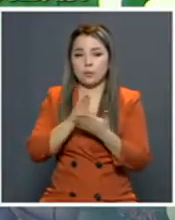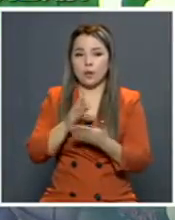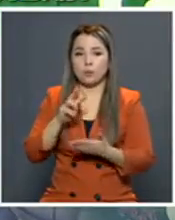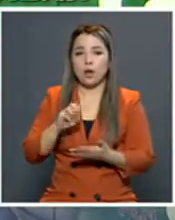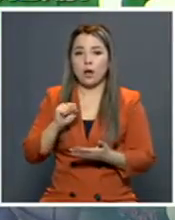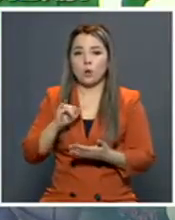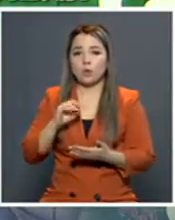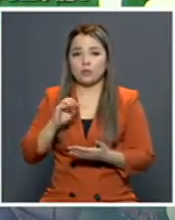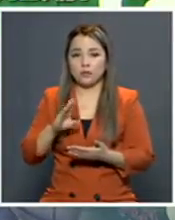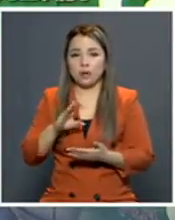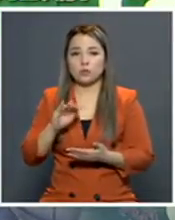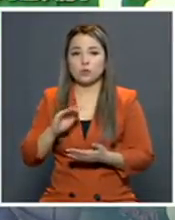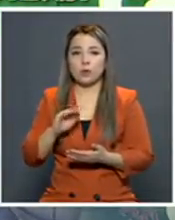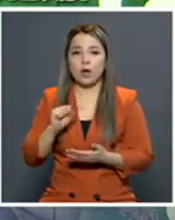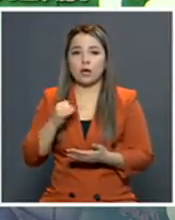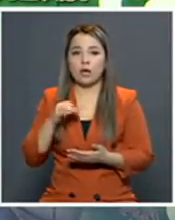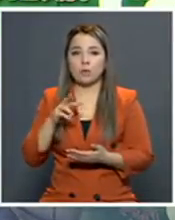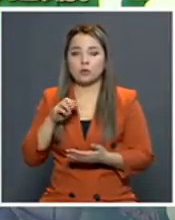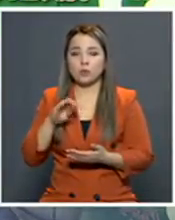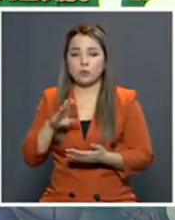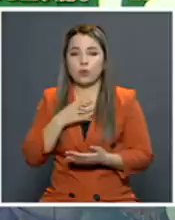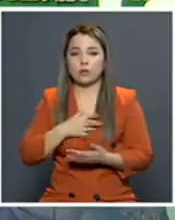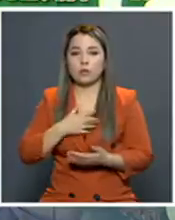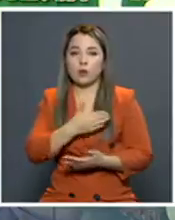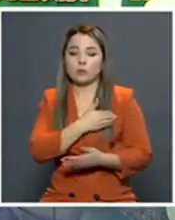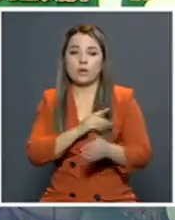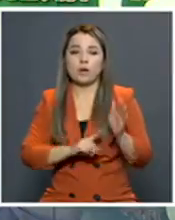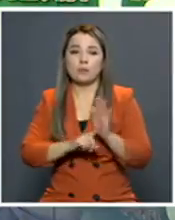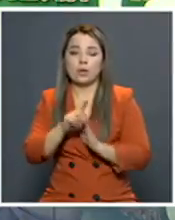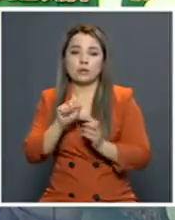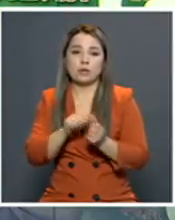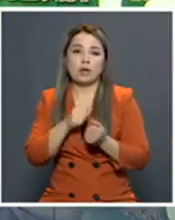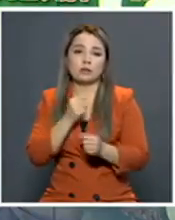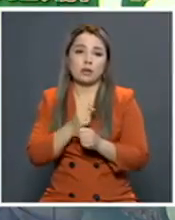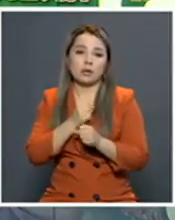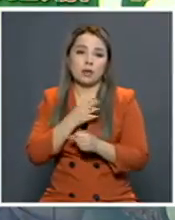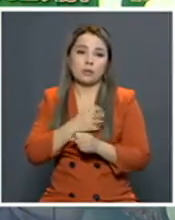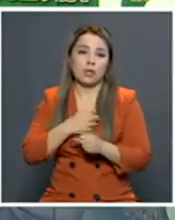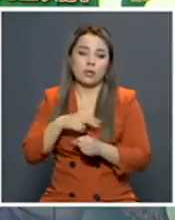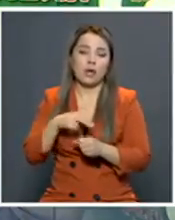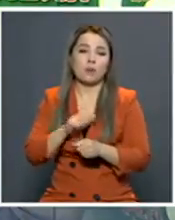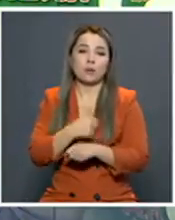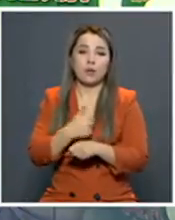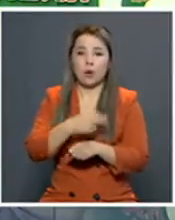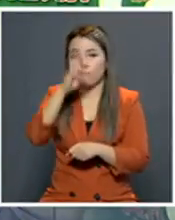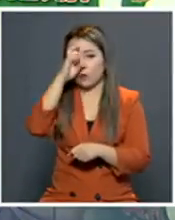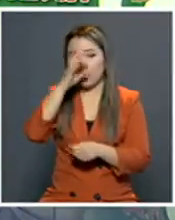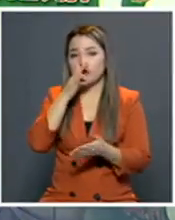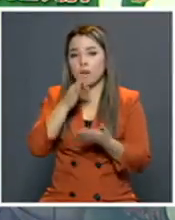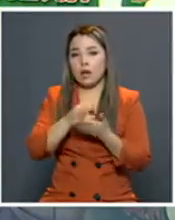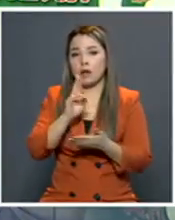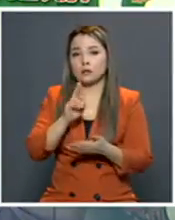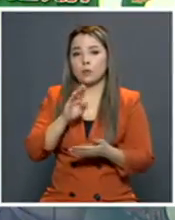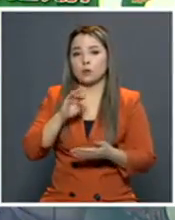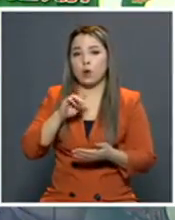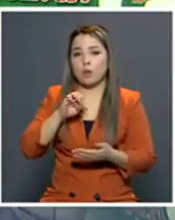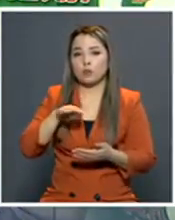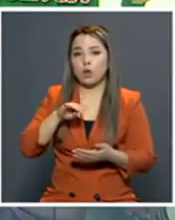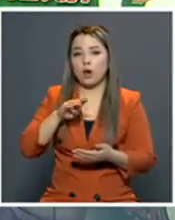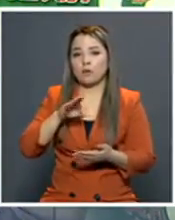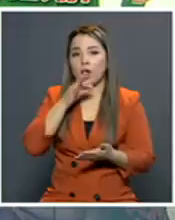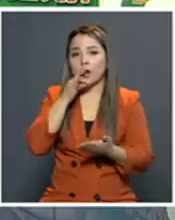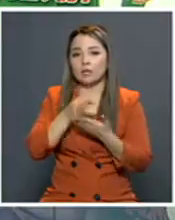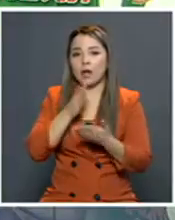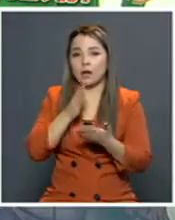Мұхтар Әуезов пен Жүсіпбек Аймауытов негізін қалаған басылымға мән беру қажеттігін президент Қасым Жомарт Тоқаевтың өзі тапсырған еді. Бұл